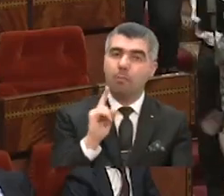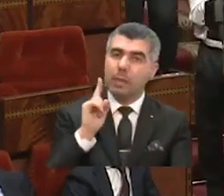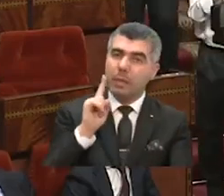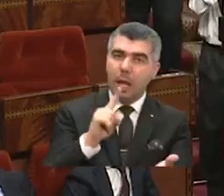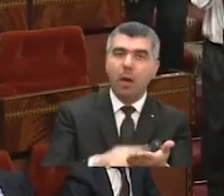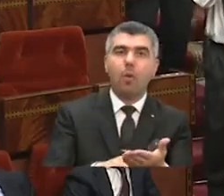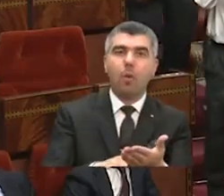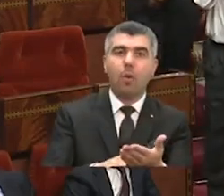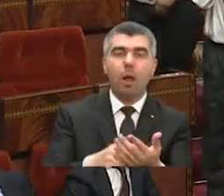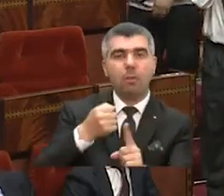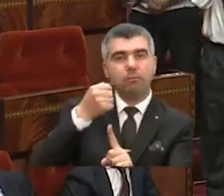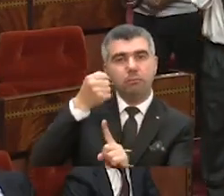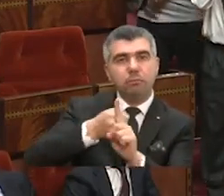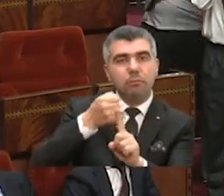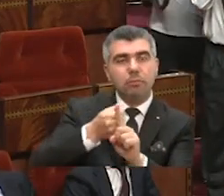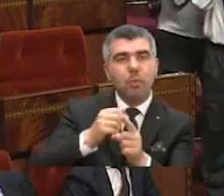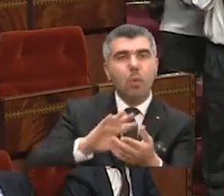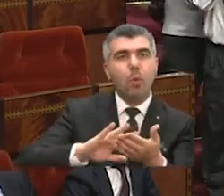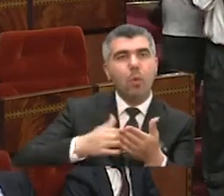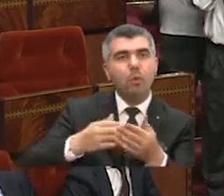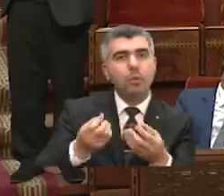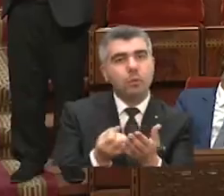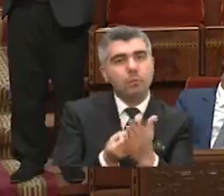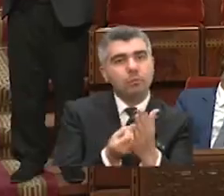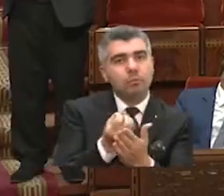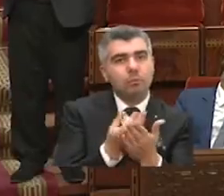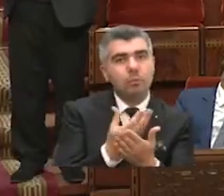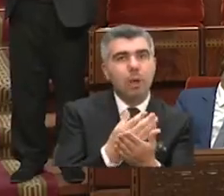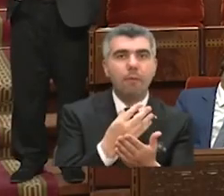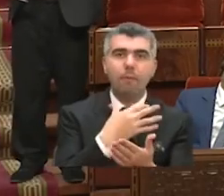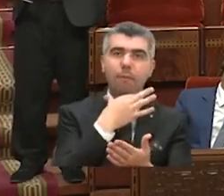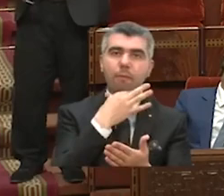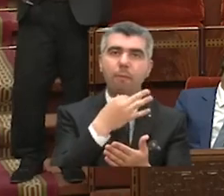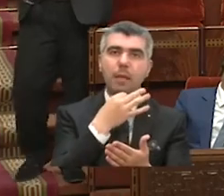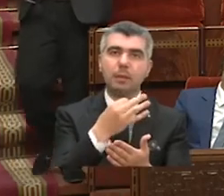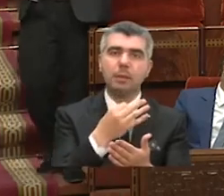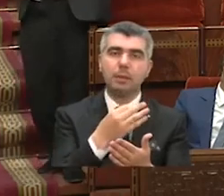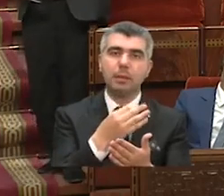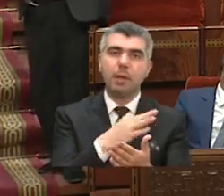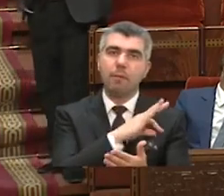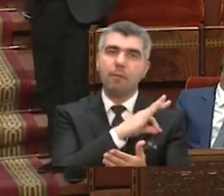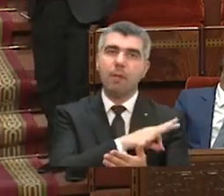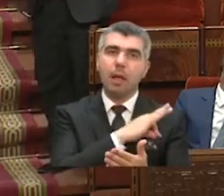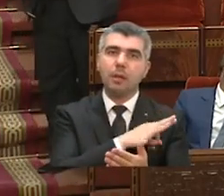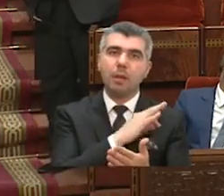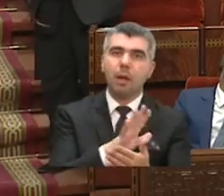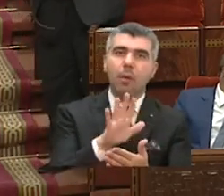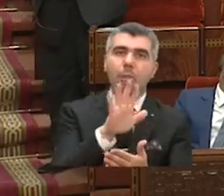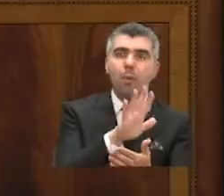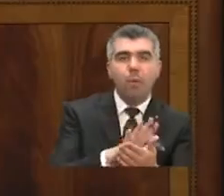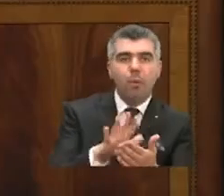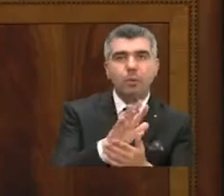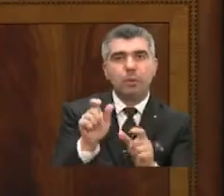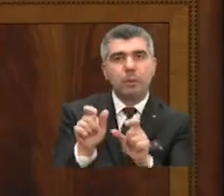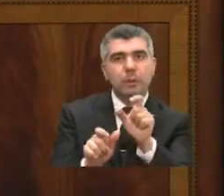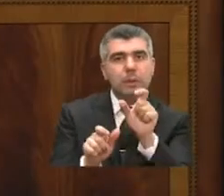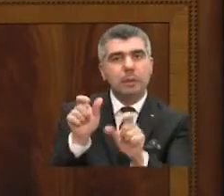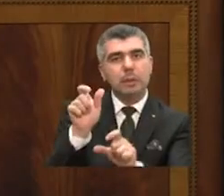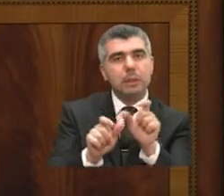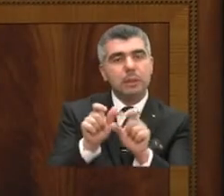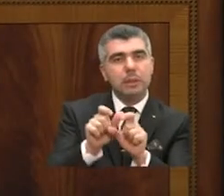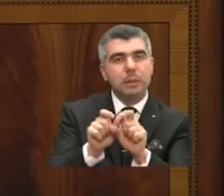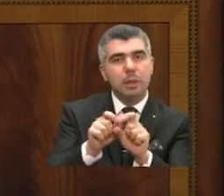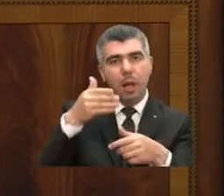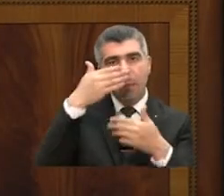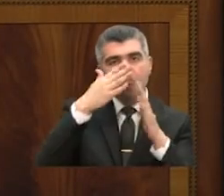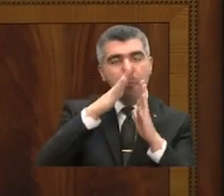الوسائل المتاحة لتيسير أسباب استفادة المواطنات والمواطنين على